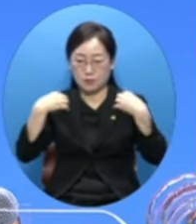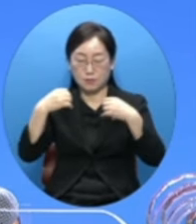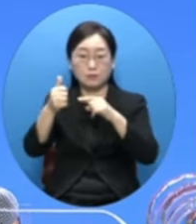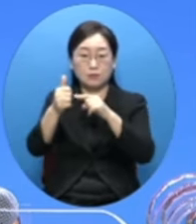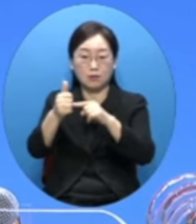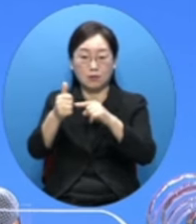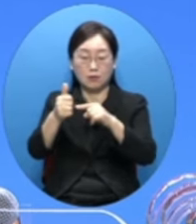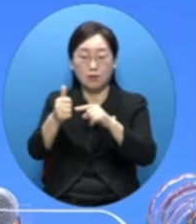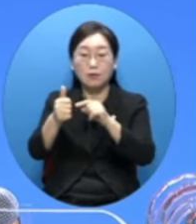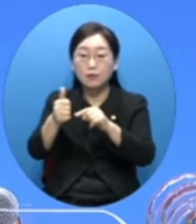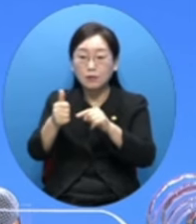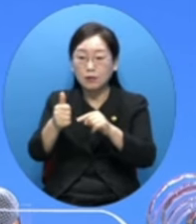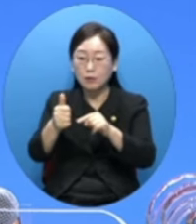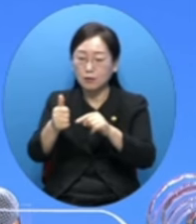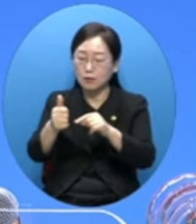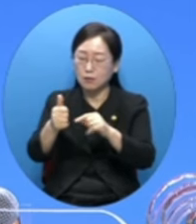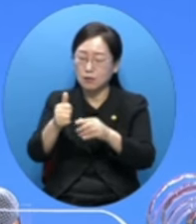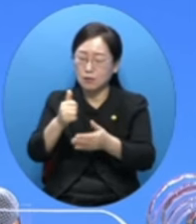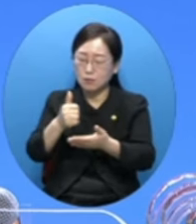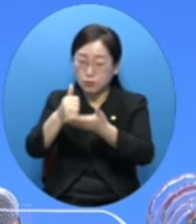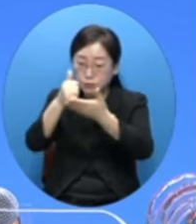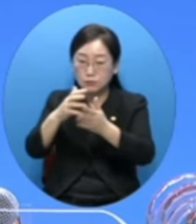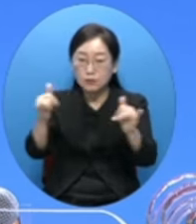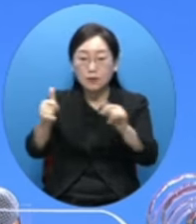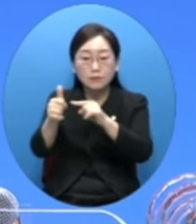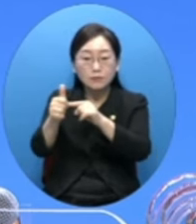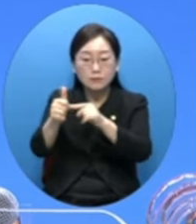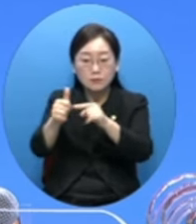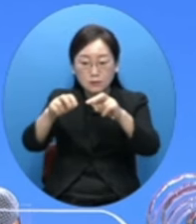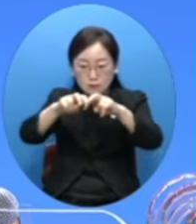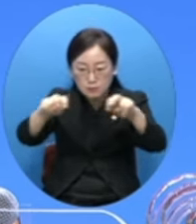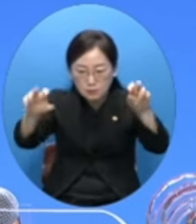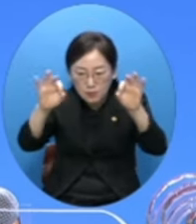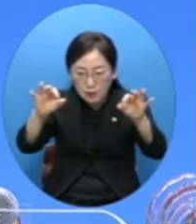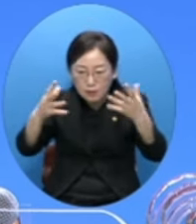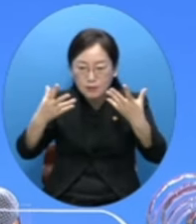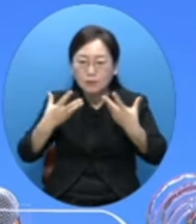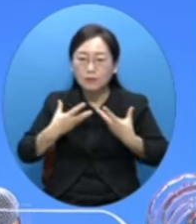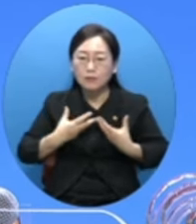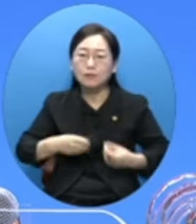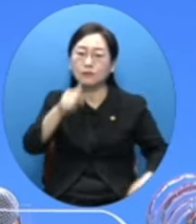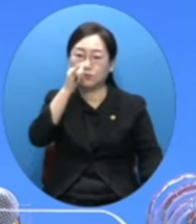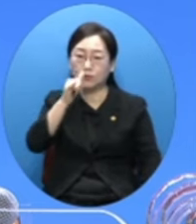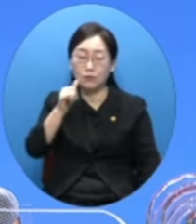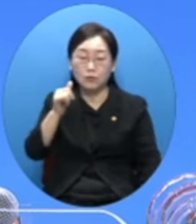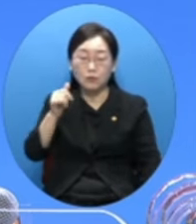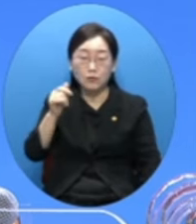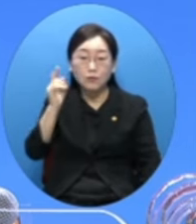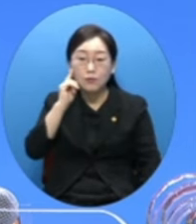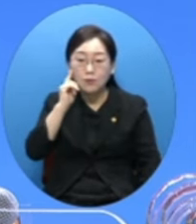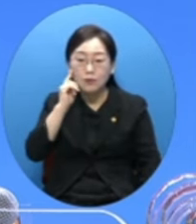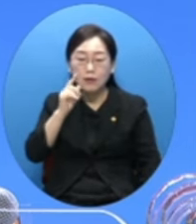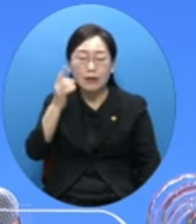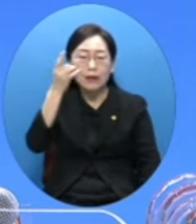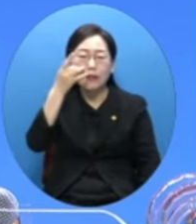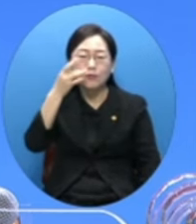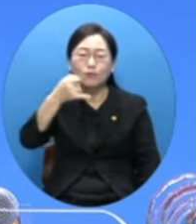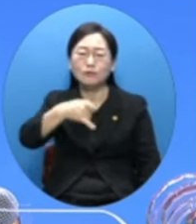없고 존경받는 그분의 삶 가운데 절망에 찾아왔습니다. 하나밖에 없는 외동딸, 이